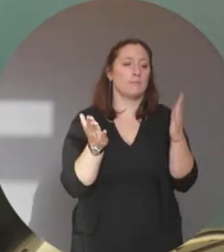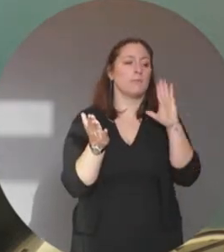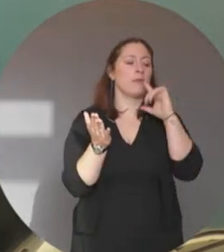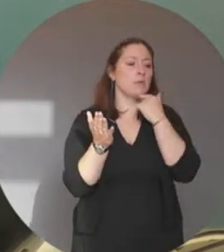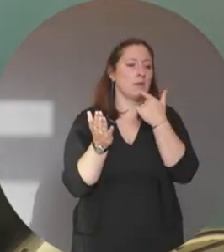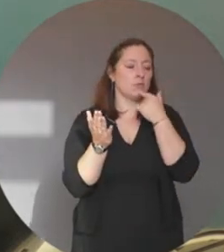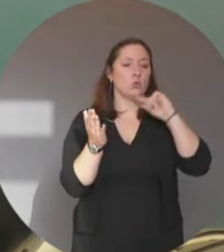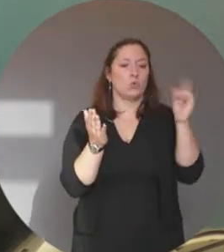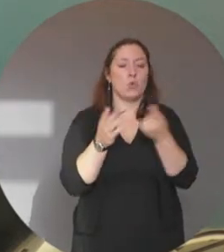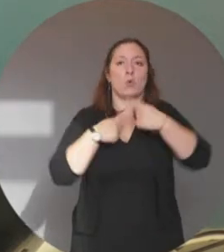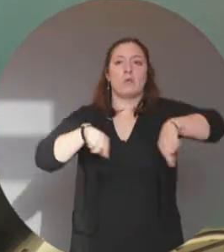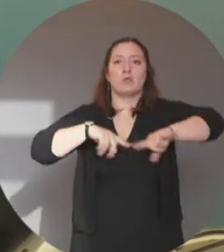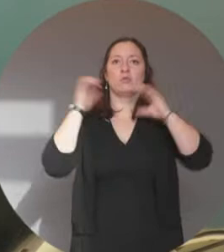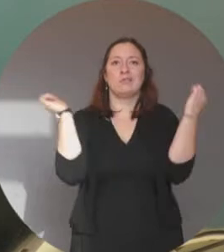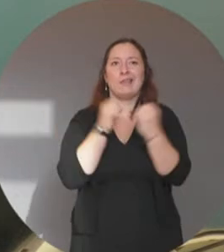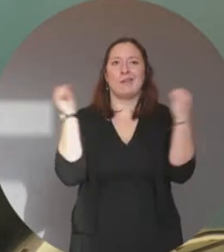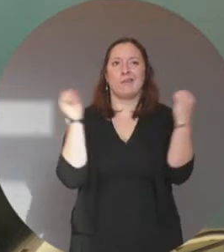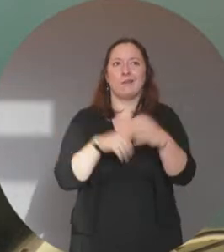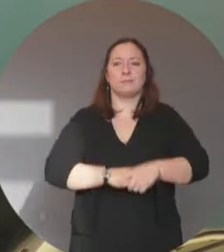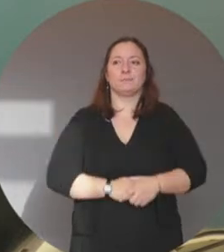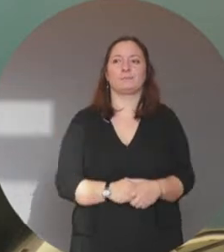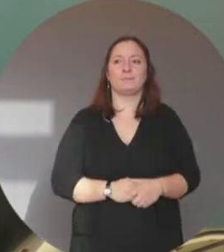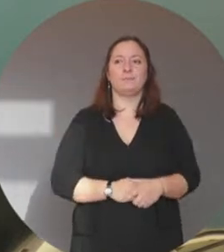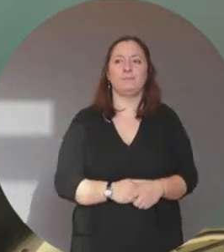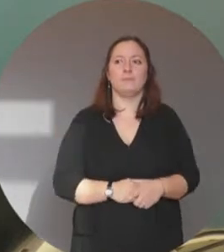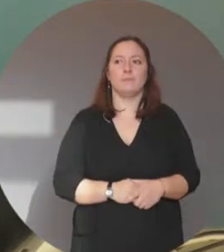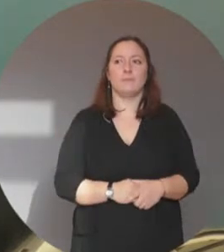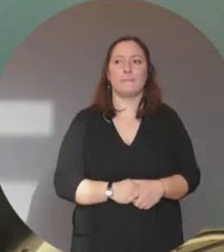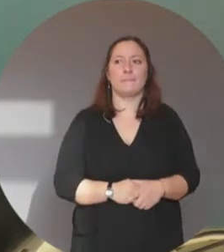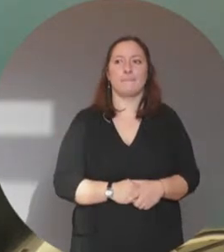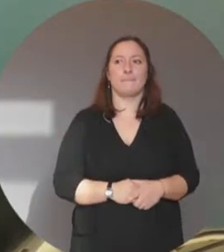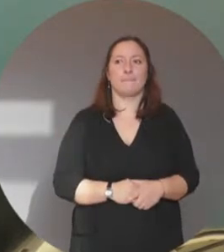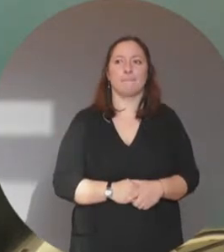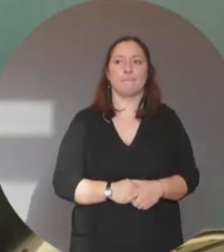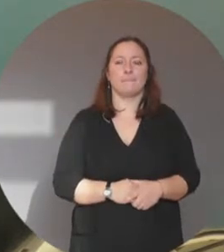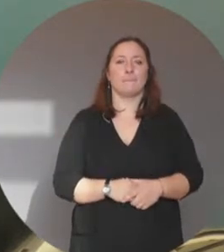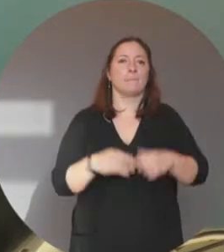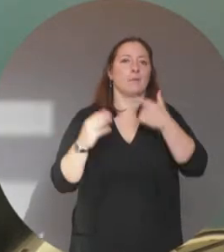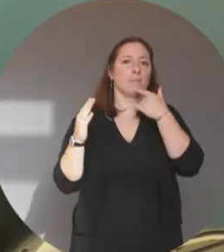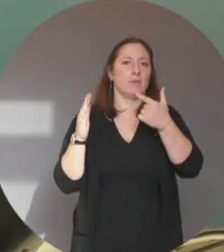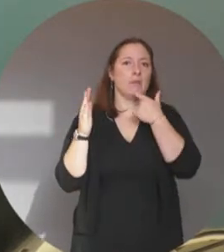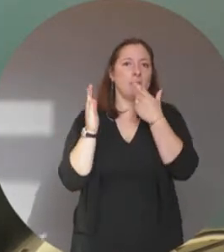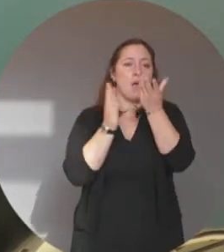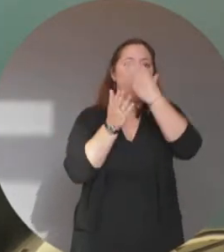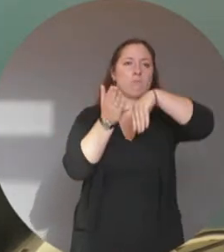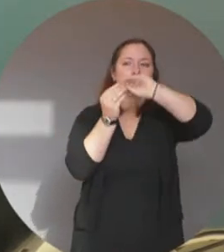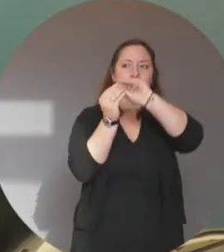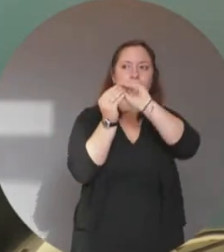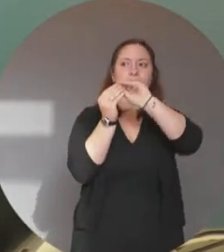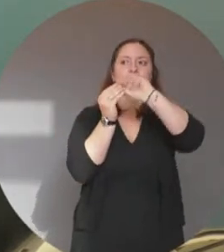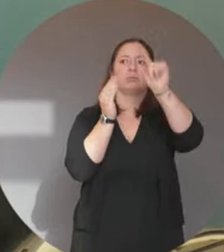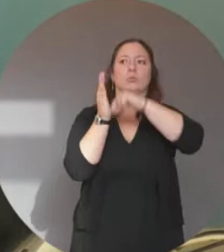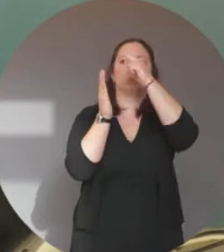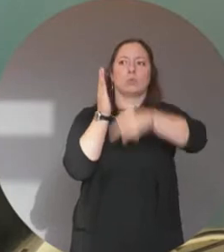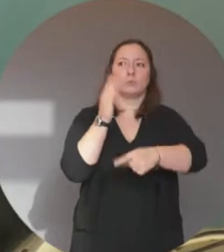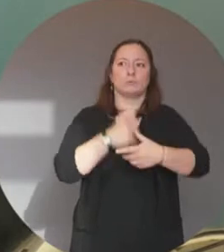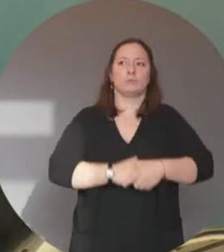donc mes chers collègues je vais vous interroger sur l'amendement tel qu'il vient d'être présenté